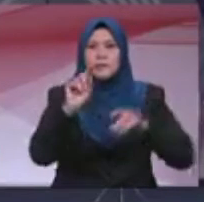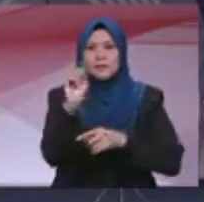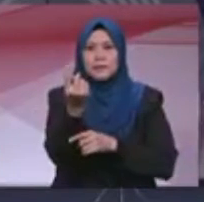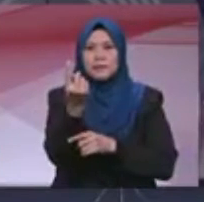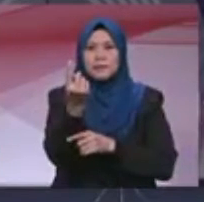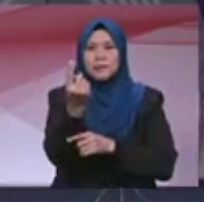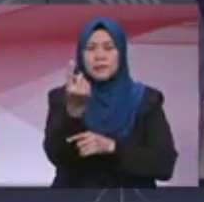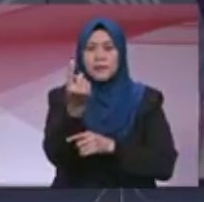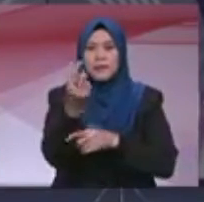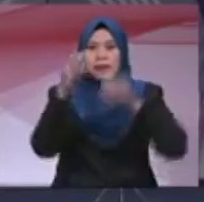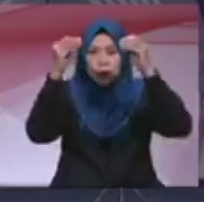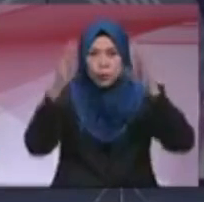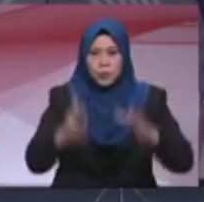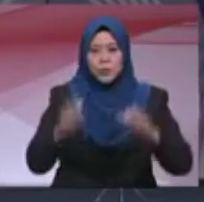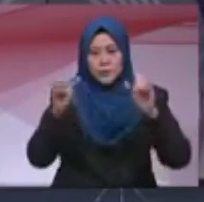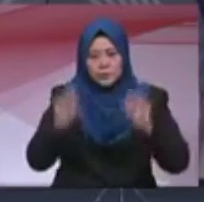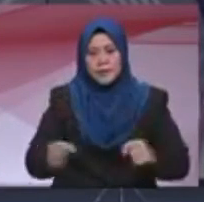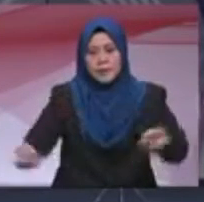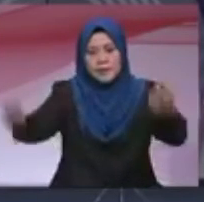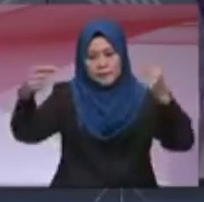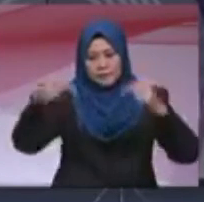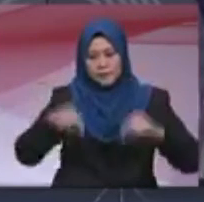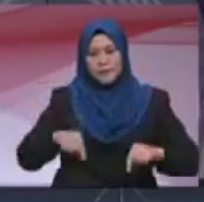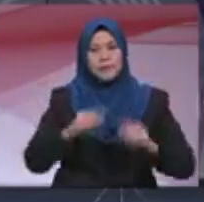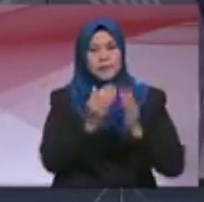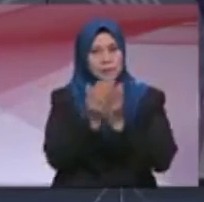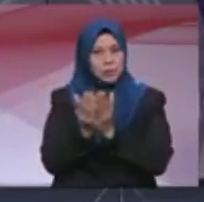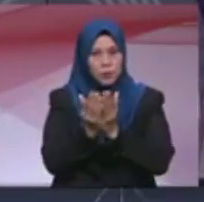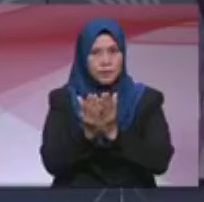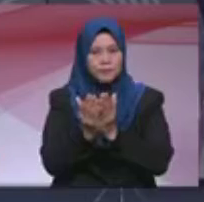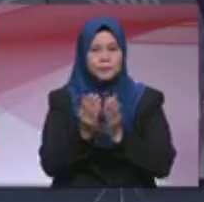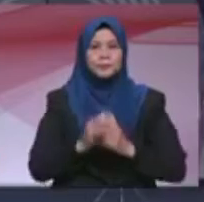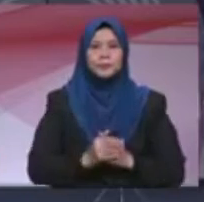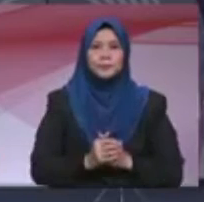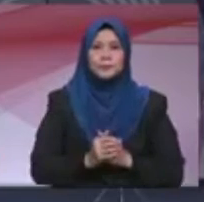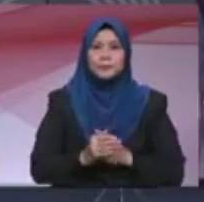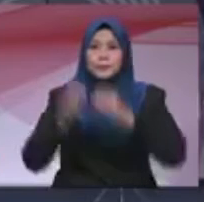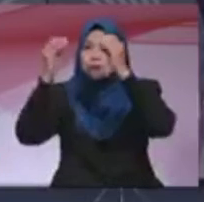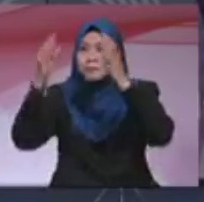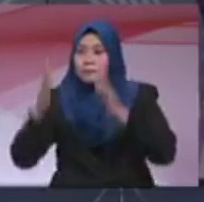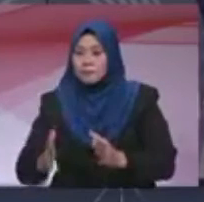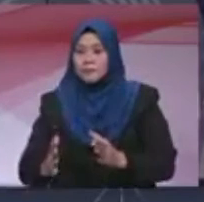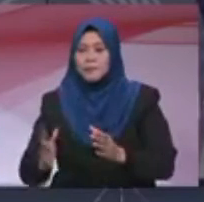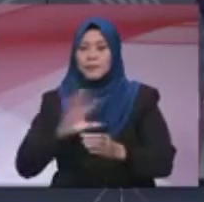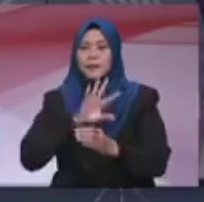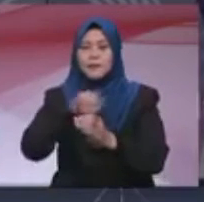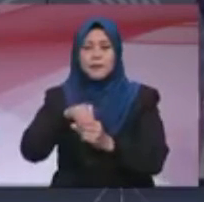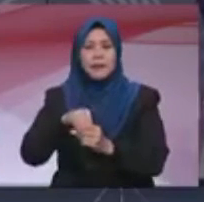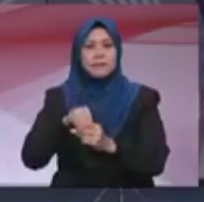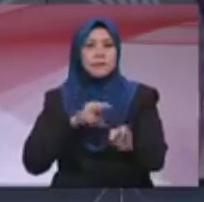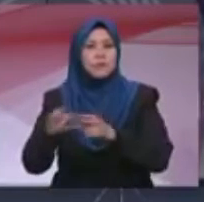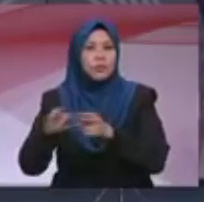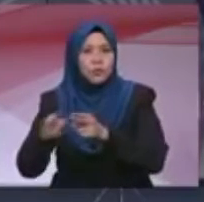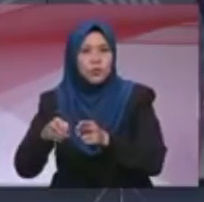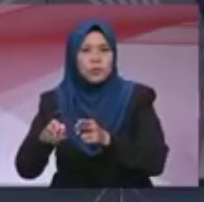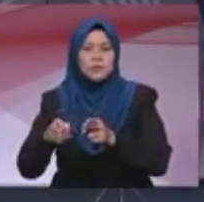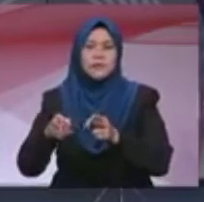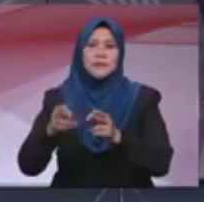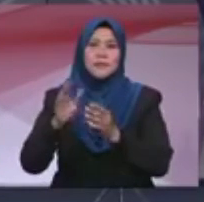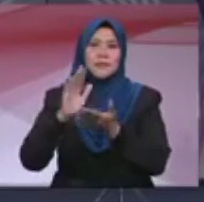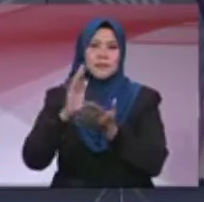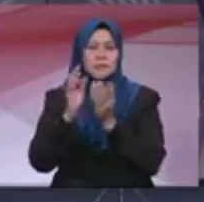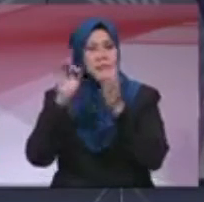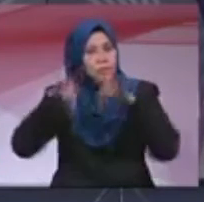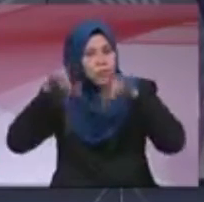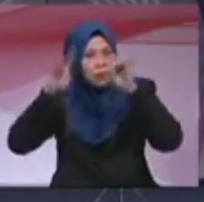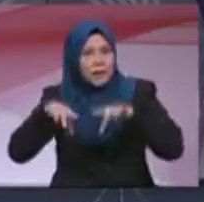Guru ini boleh hadir ke sekolah. Yang keduanya adalah guru terlibat dengan pengurusan peperiksaan. Dan yang